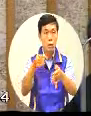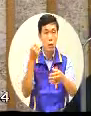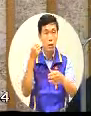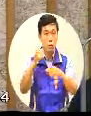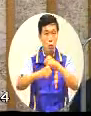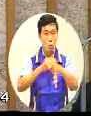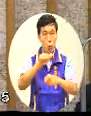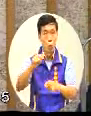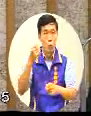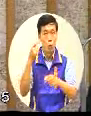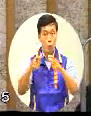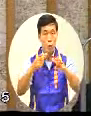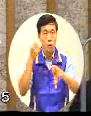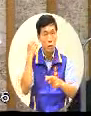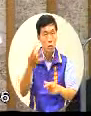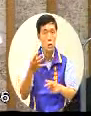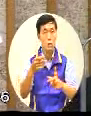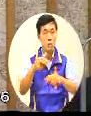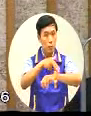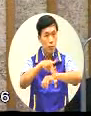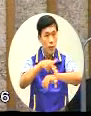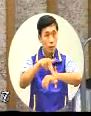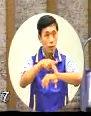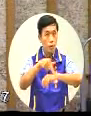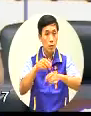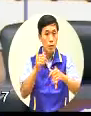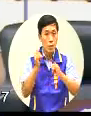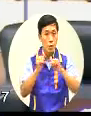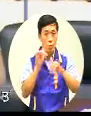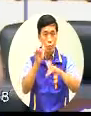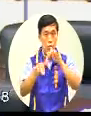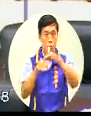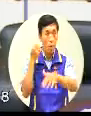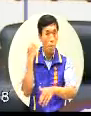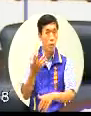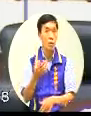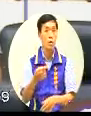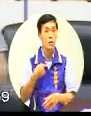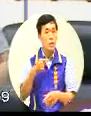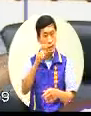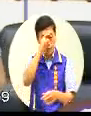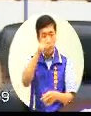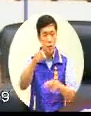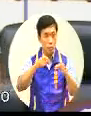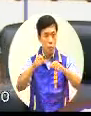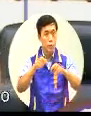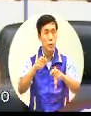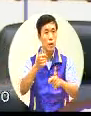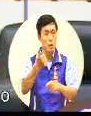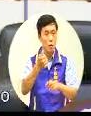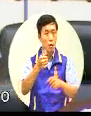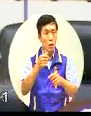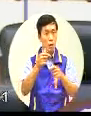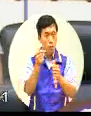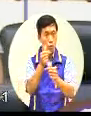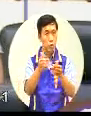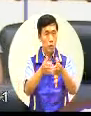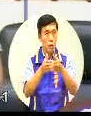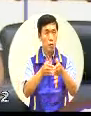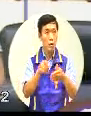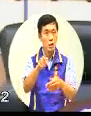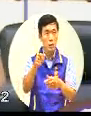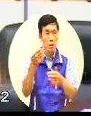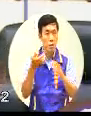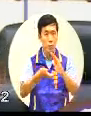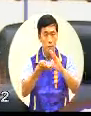一个新的旅游的一个亮点。 我是希望好好去规划啦，因为我觉得很期待啦。因为我听到说你们有新的住址，